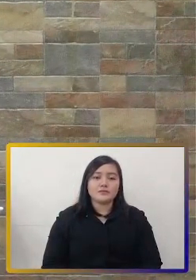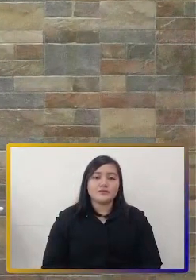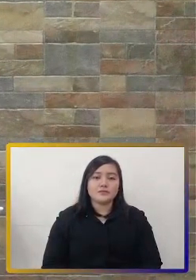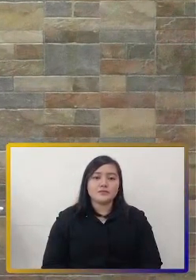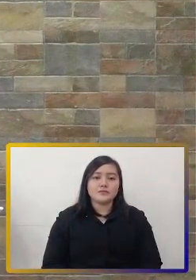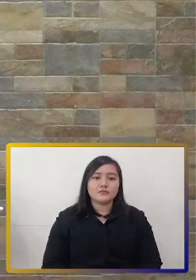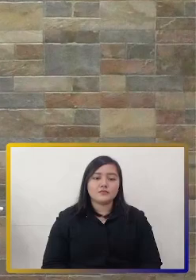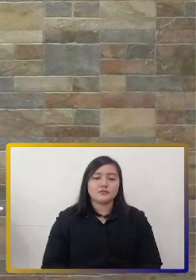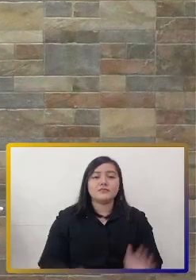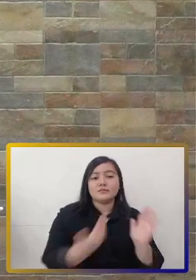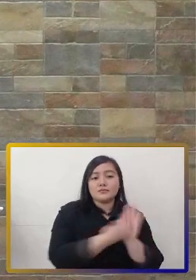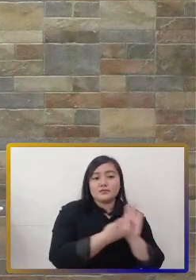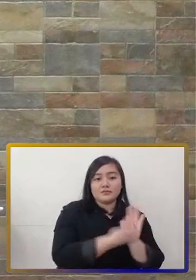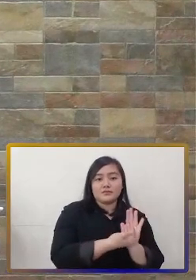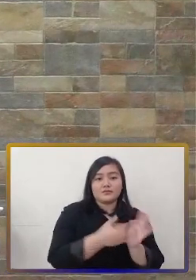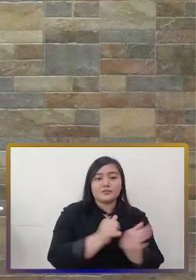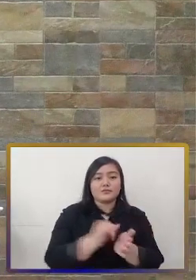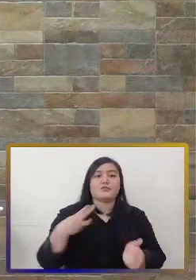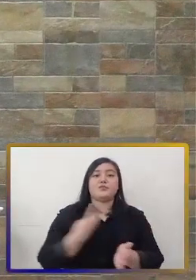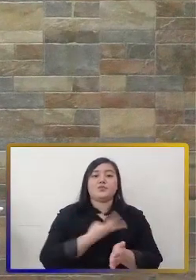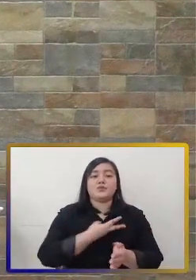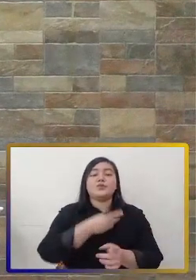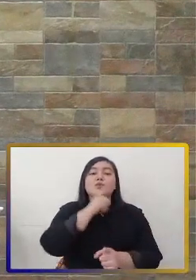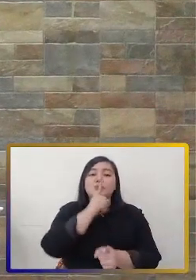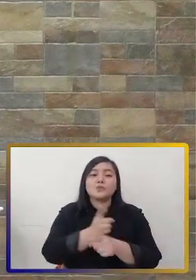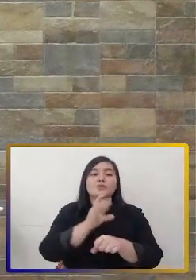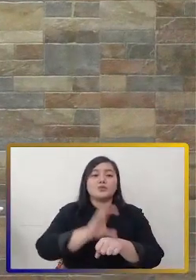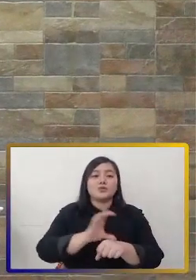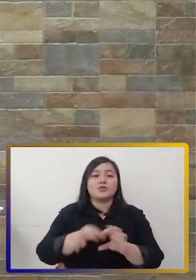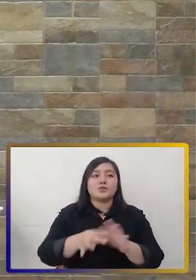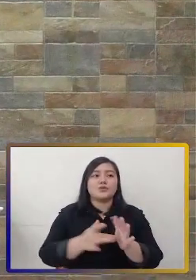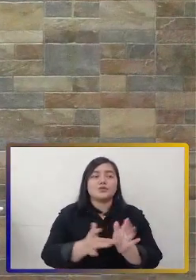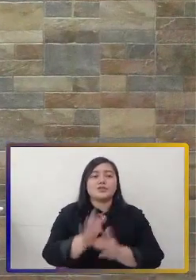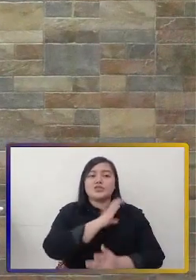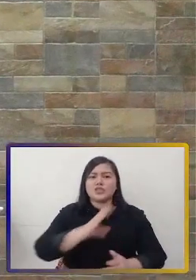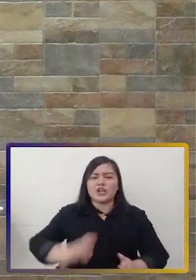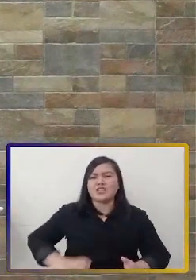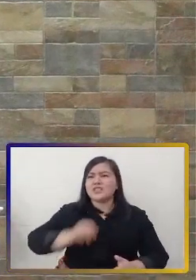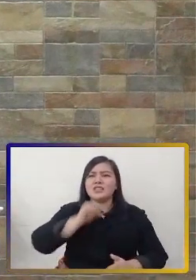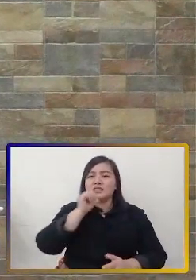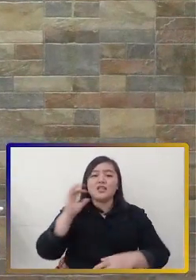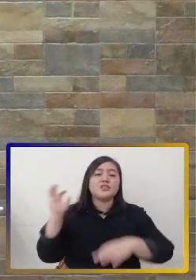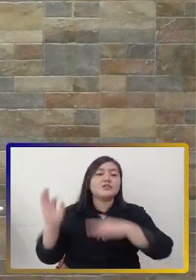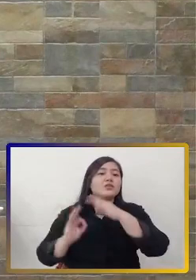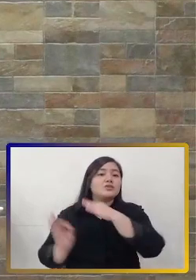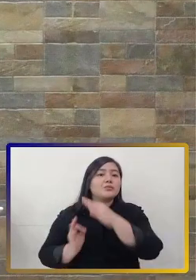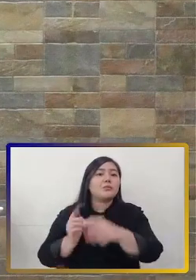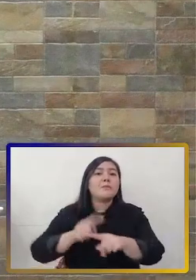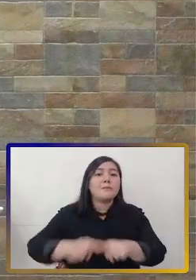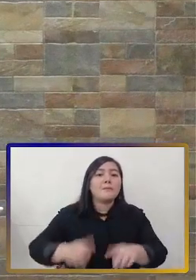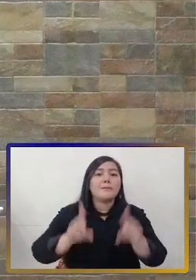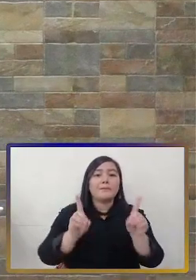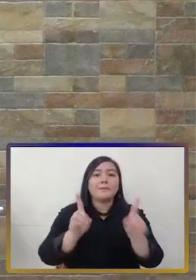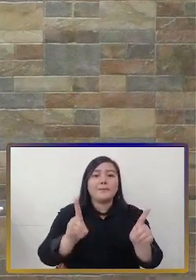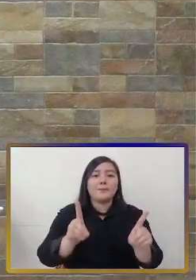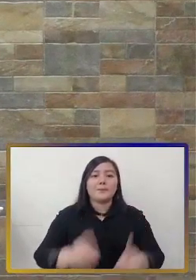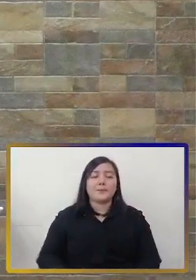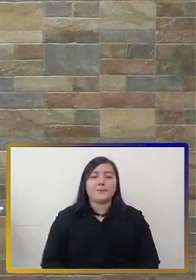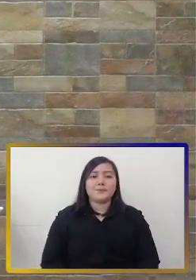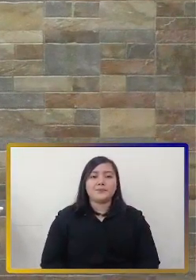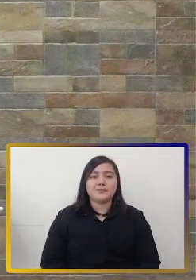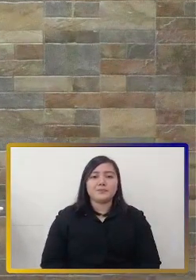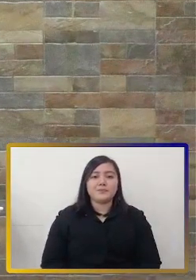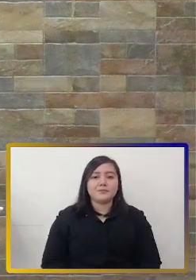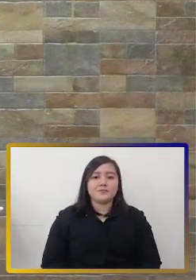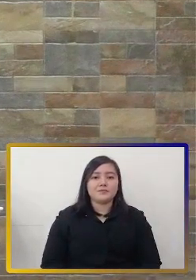ang tamang simbahan ng Panginoong Hesukristo, it's not the fellowship, it's the doctrine. Sino'y nagtuturo sa atin